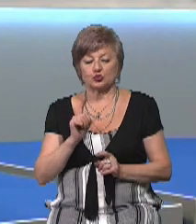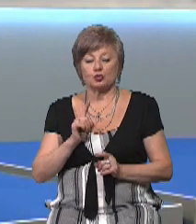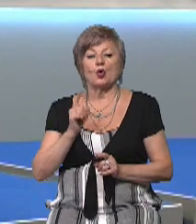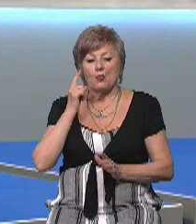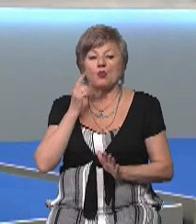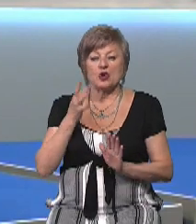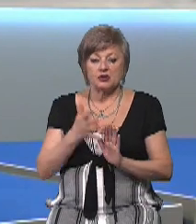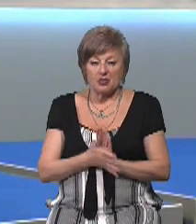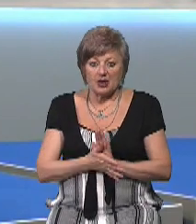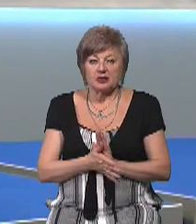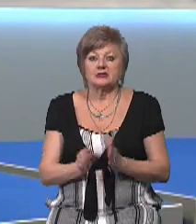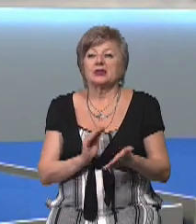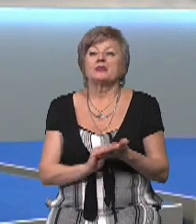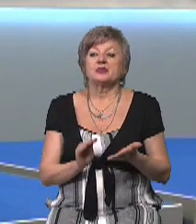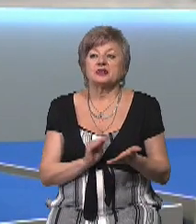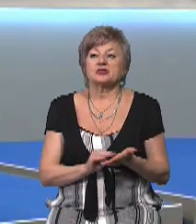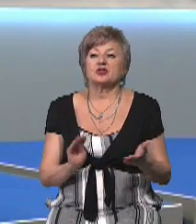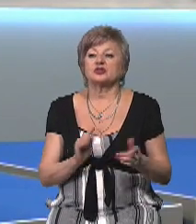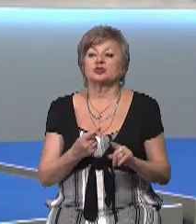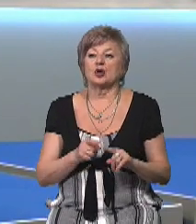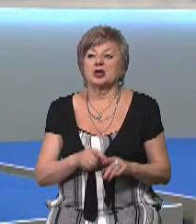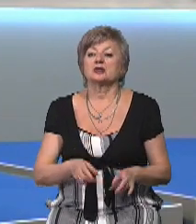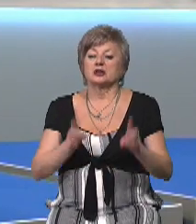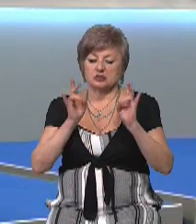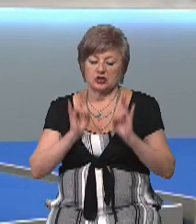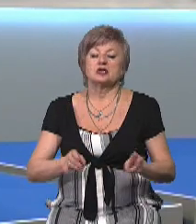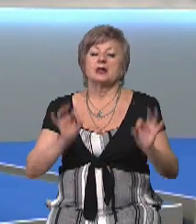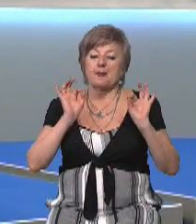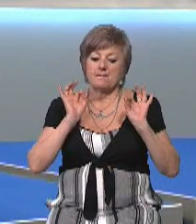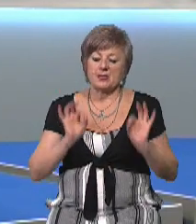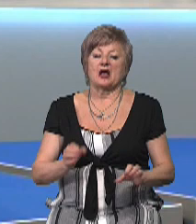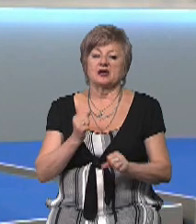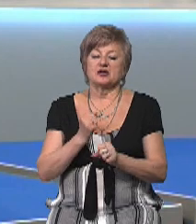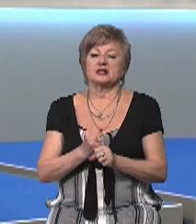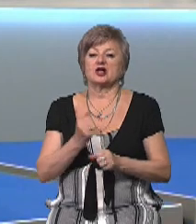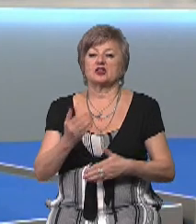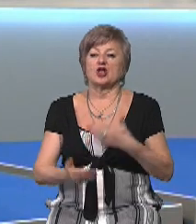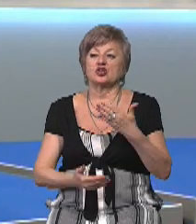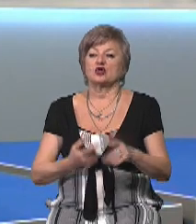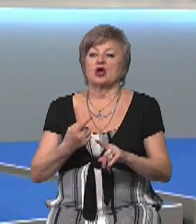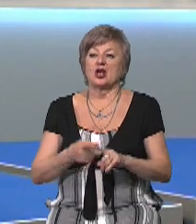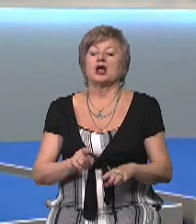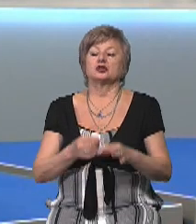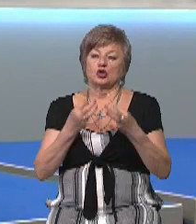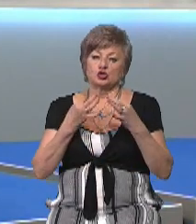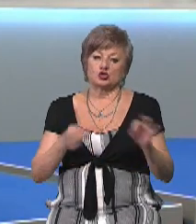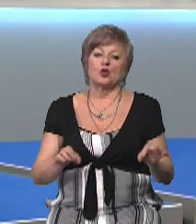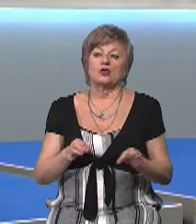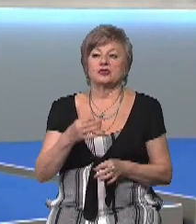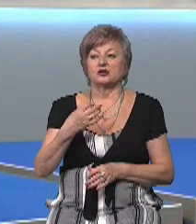і вона писала, що це було стратегічно правильно вивіреним кроком, що це дозволило відповідно на